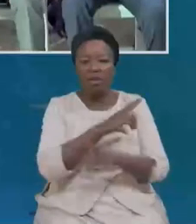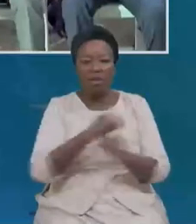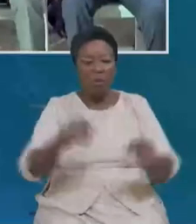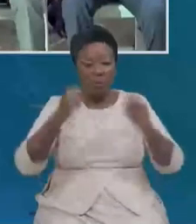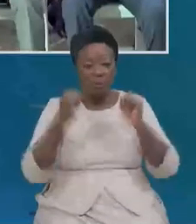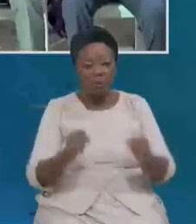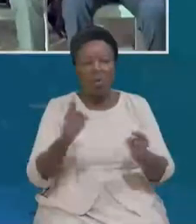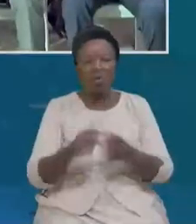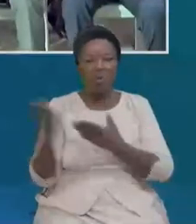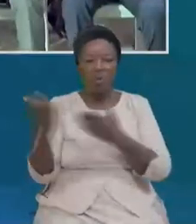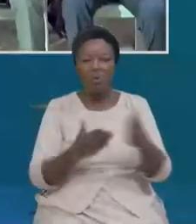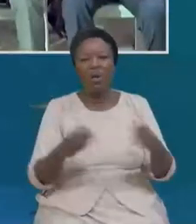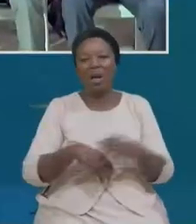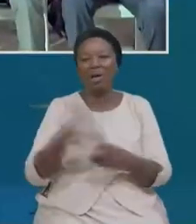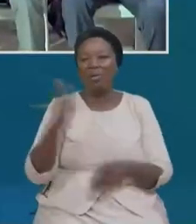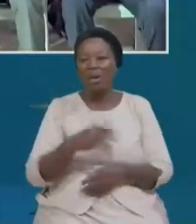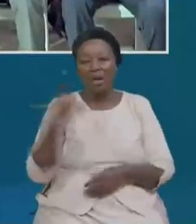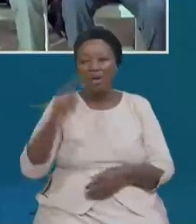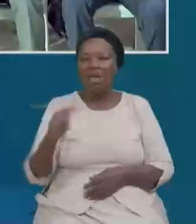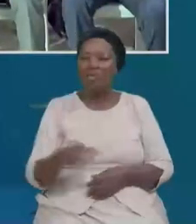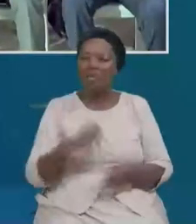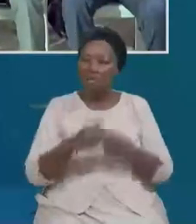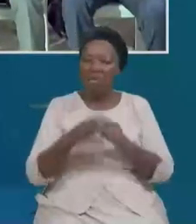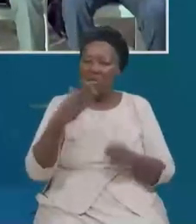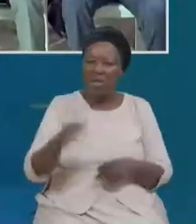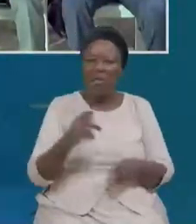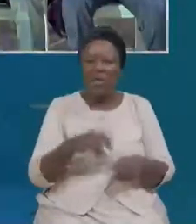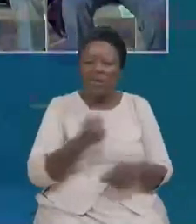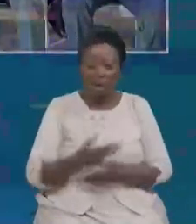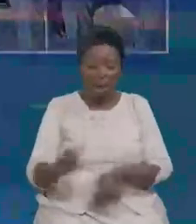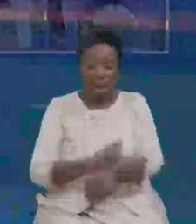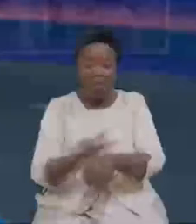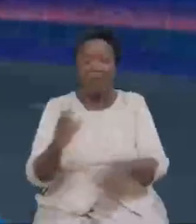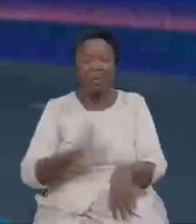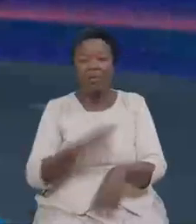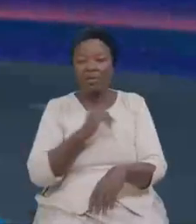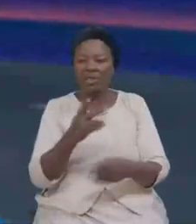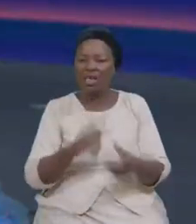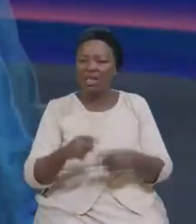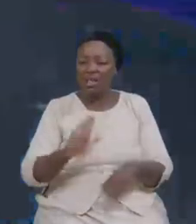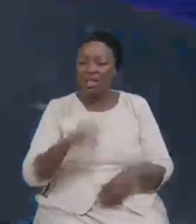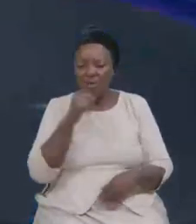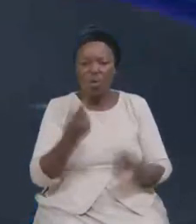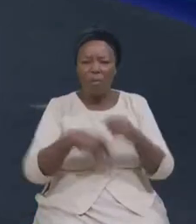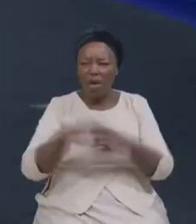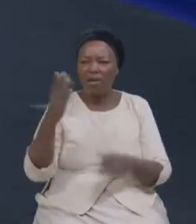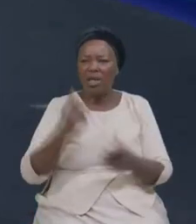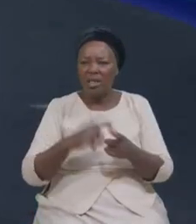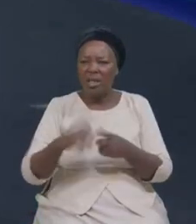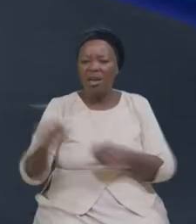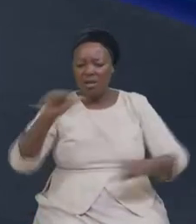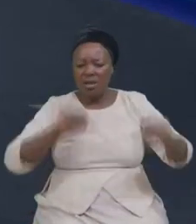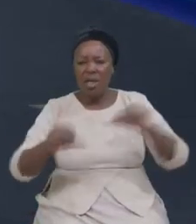force pour l'enfantement, les douleurs d'enfantement. Mais l'enfant ne sort pas. Et les signes que nous devrions avoir, oh que je vais